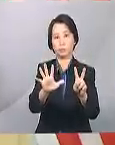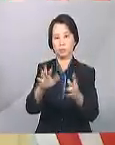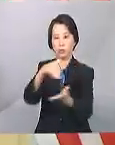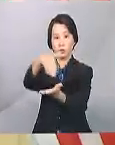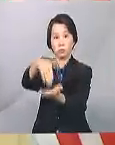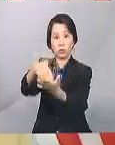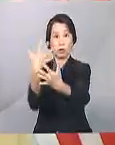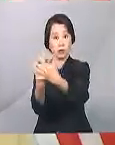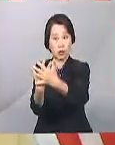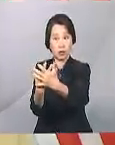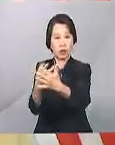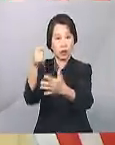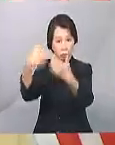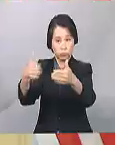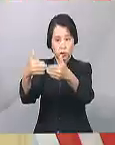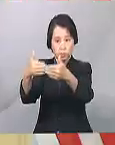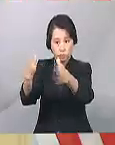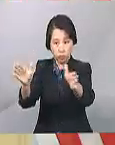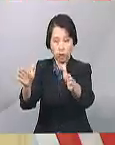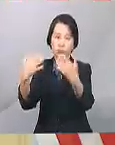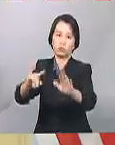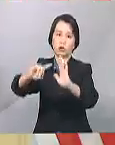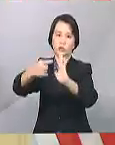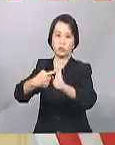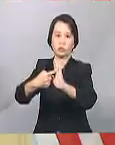pusat kuarantin telah dibuka dan beroperasi